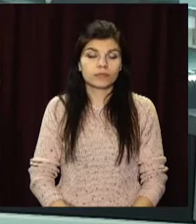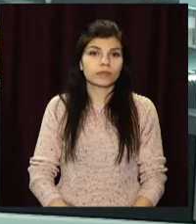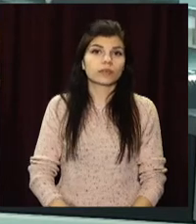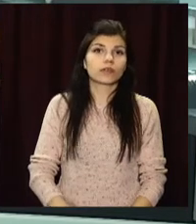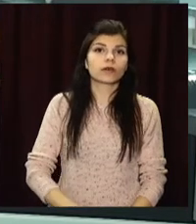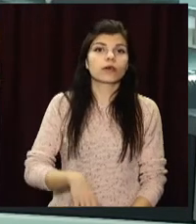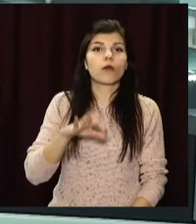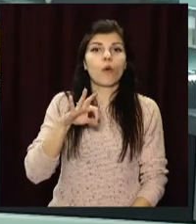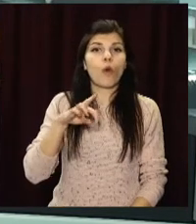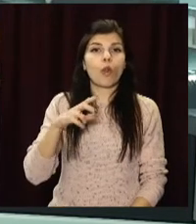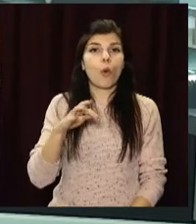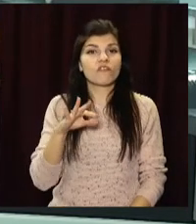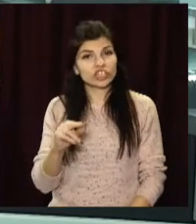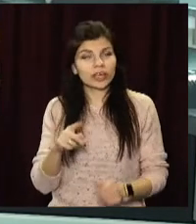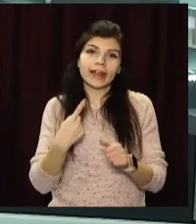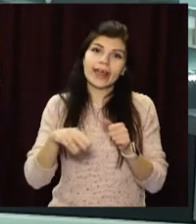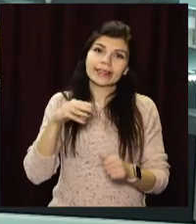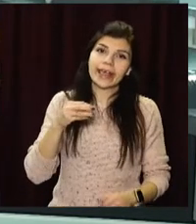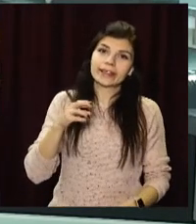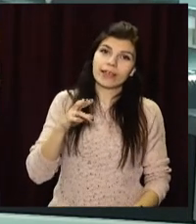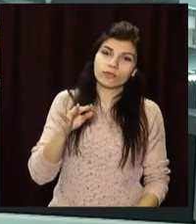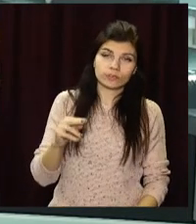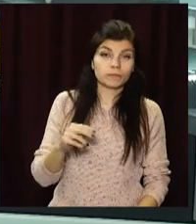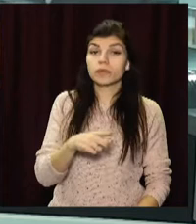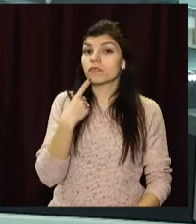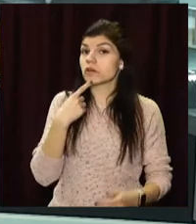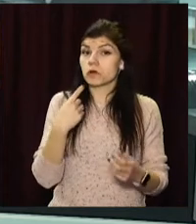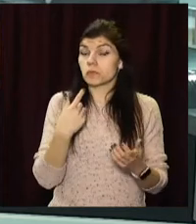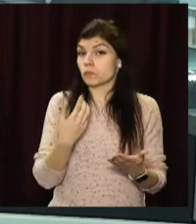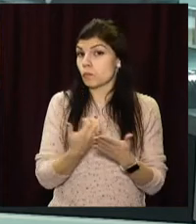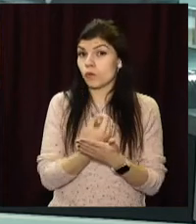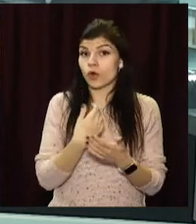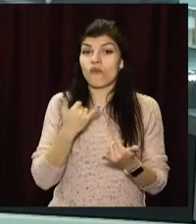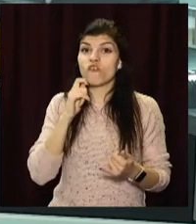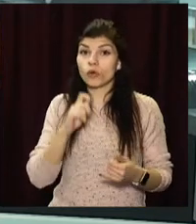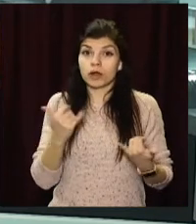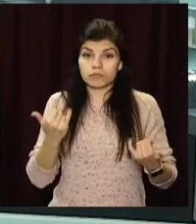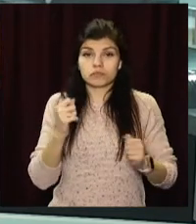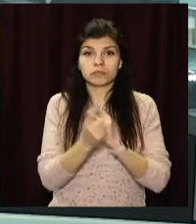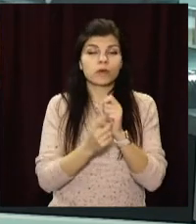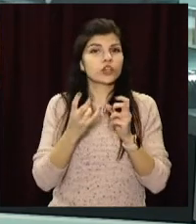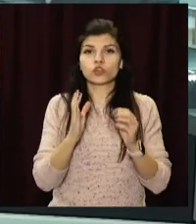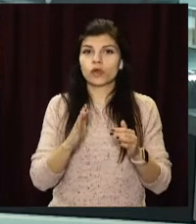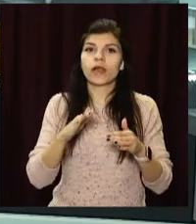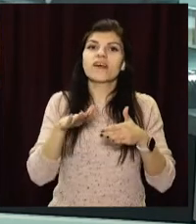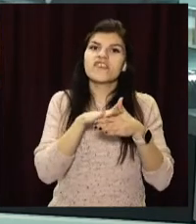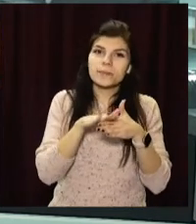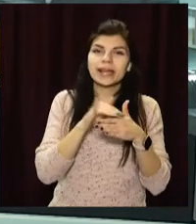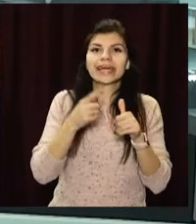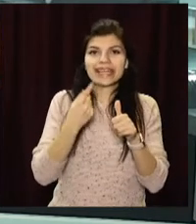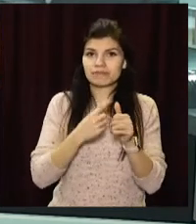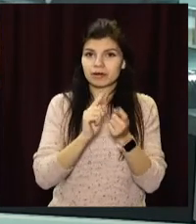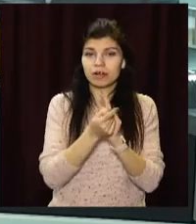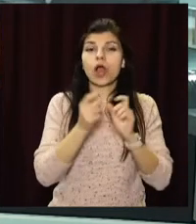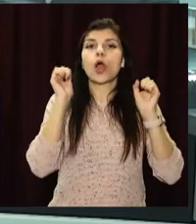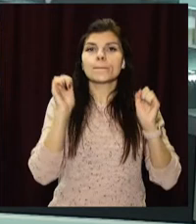Ольгович чи Тетянівна. Відтепер в Україні можна змінити не тільки ім'я та прізвище, але й по батькові. Або навіть взяти його на заміну ім'я по